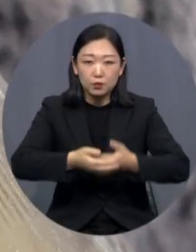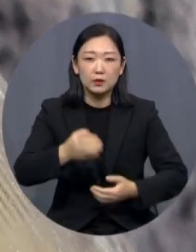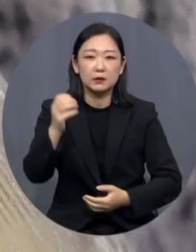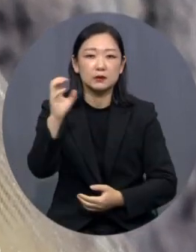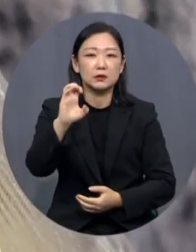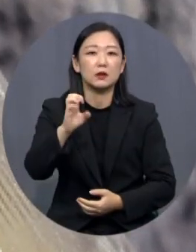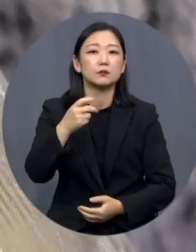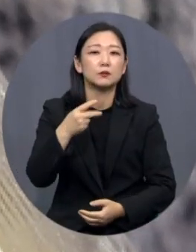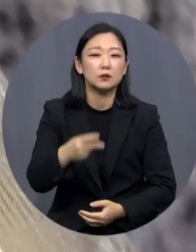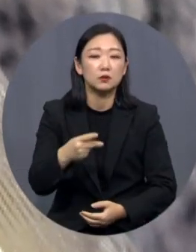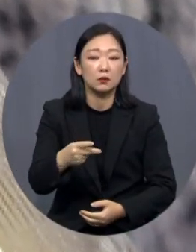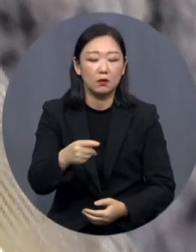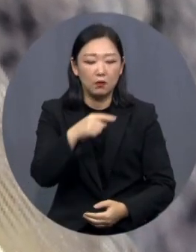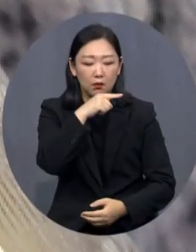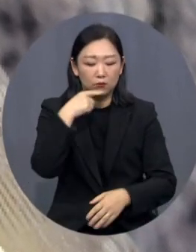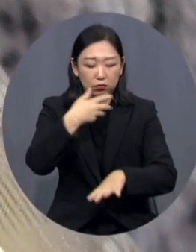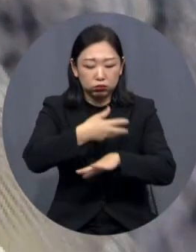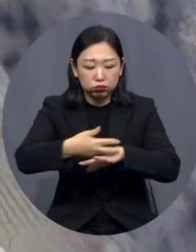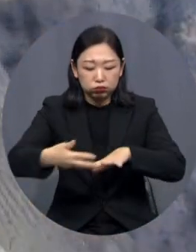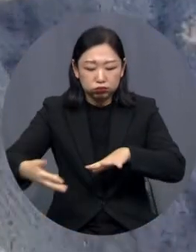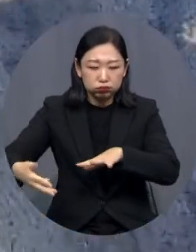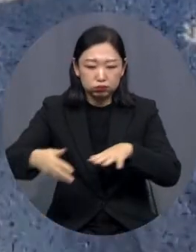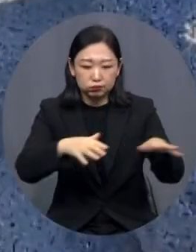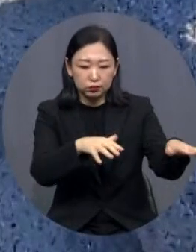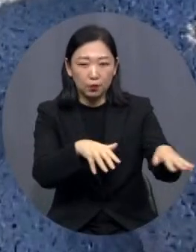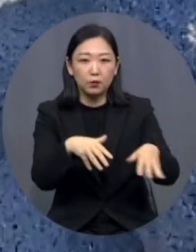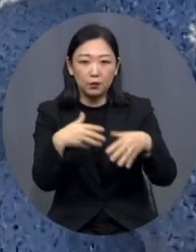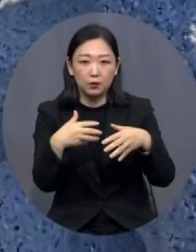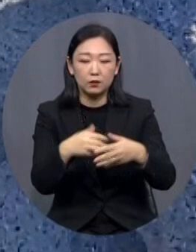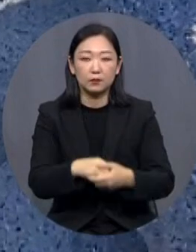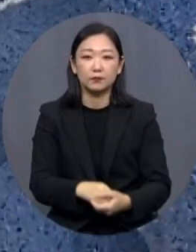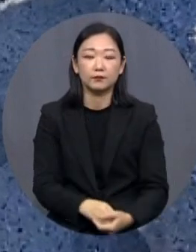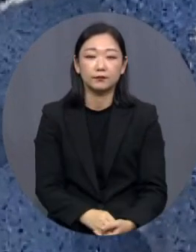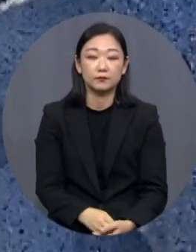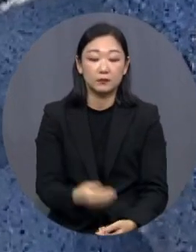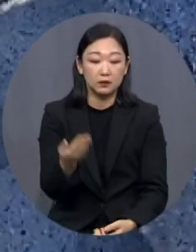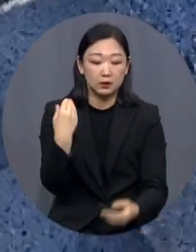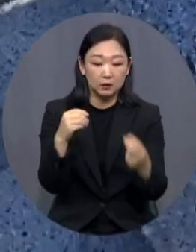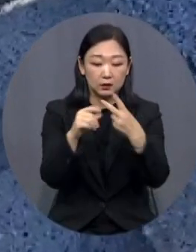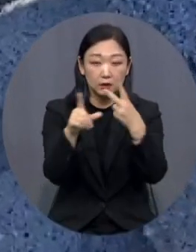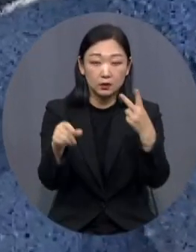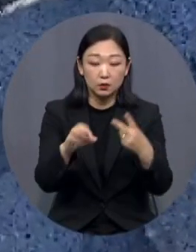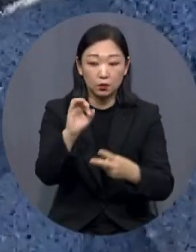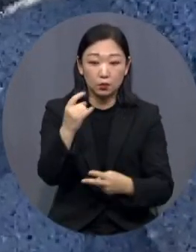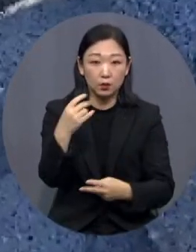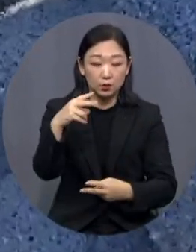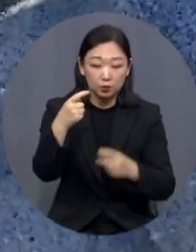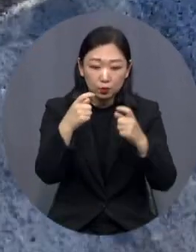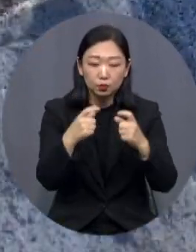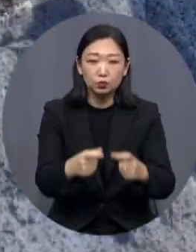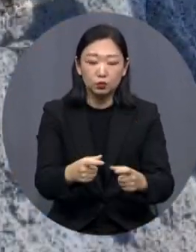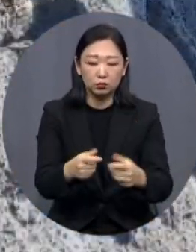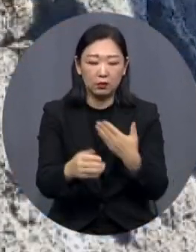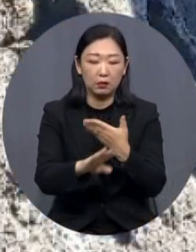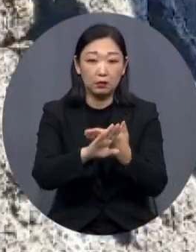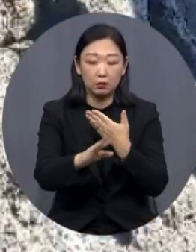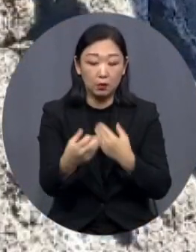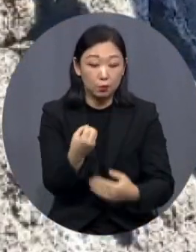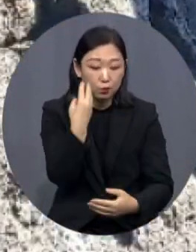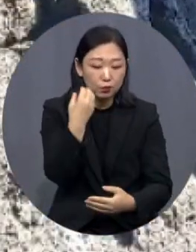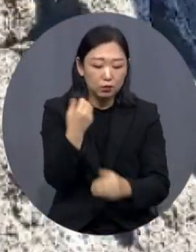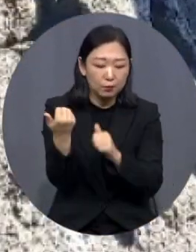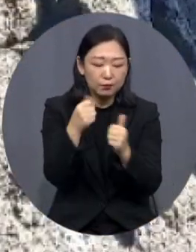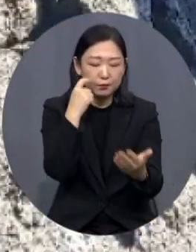남짓으로 피를 흘리며 바 밀려왔습니다 지난 2월 제주시 외도동 포구에서는 또 다른 상이가